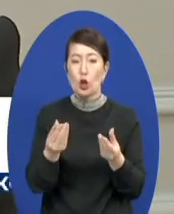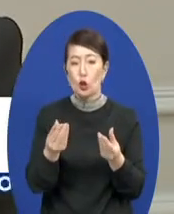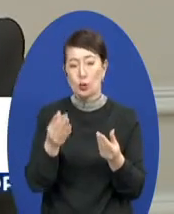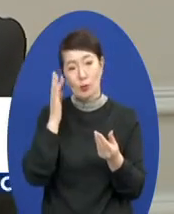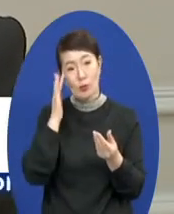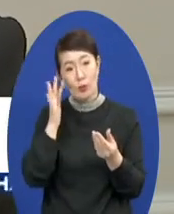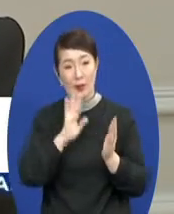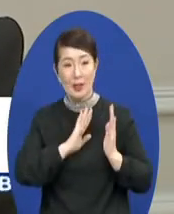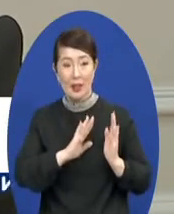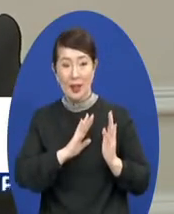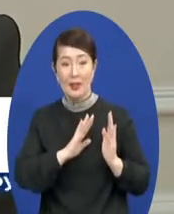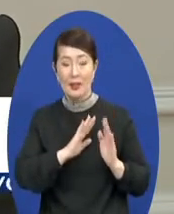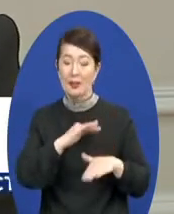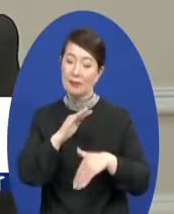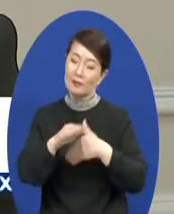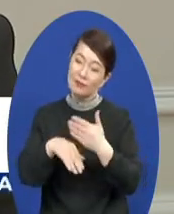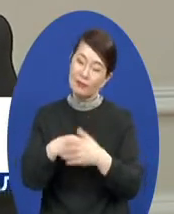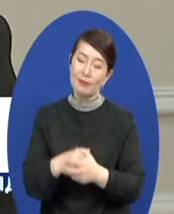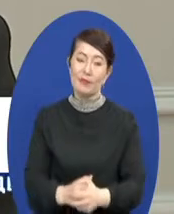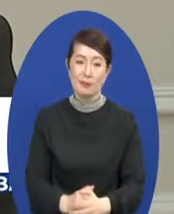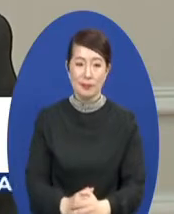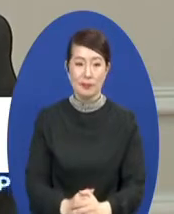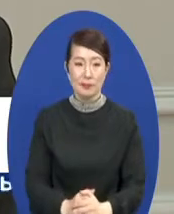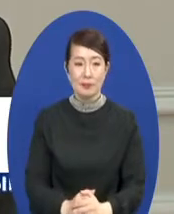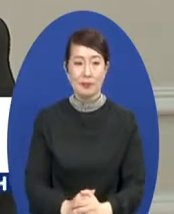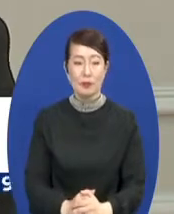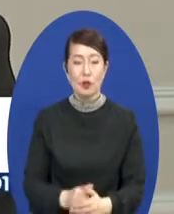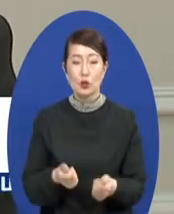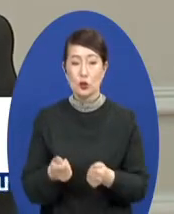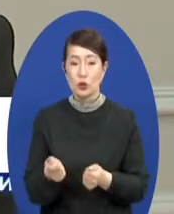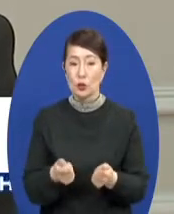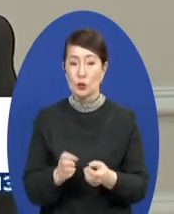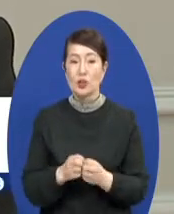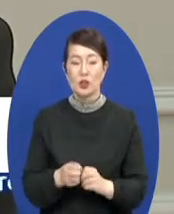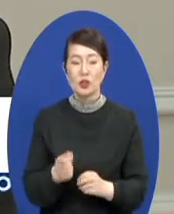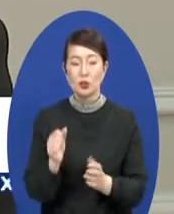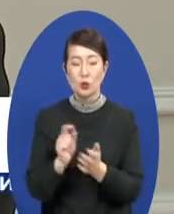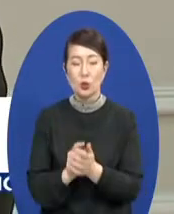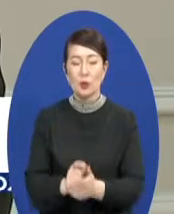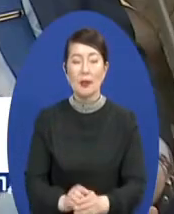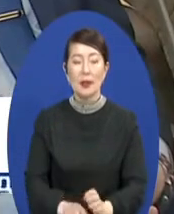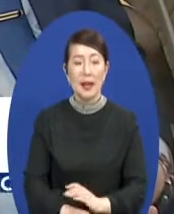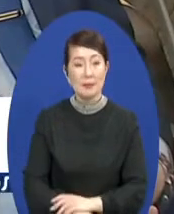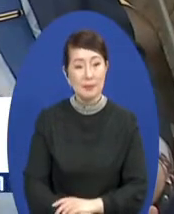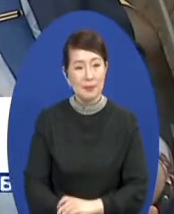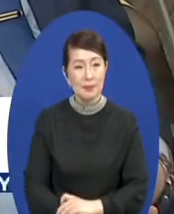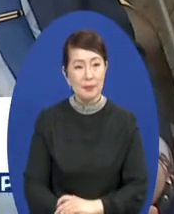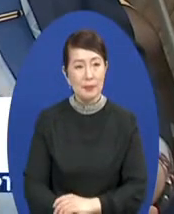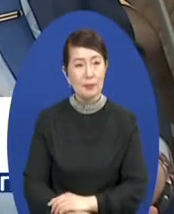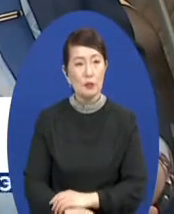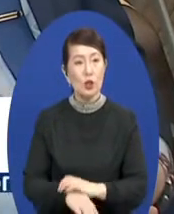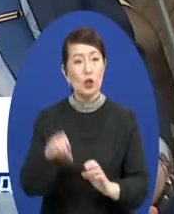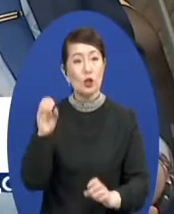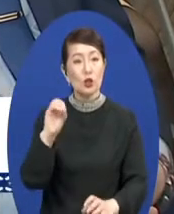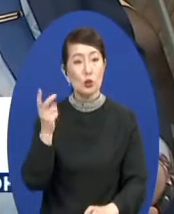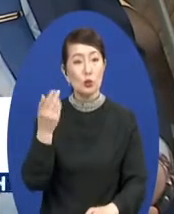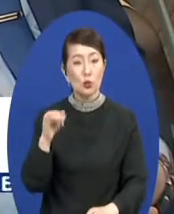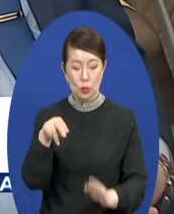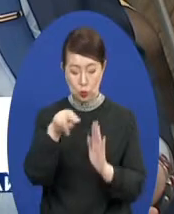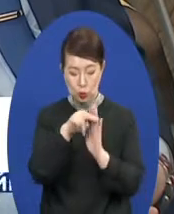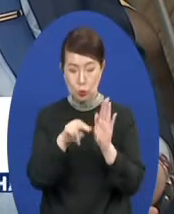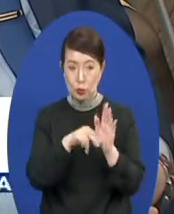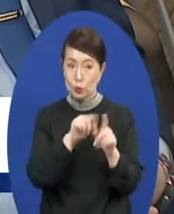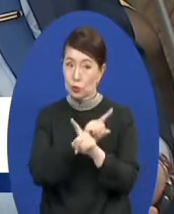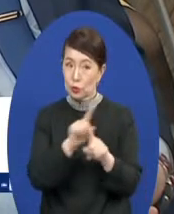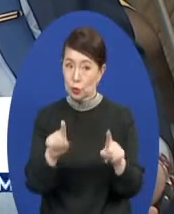зөөлөн бодлого хандлагаар одоо энэ зохицуултыг бол хийх нь бол чухал байна. Ёс зүйн дүрм